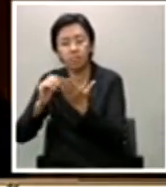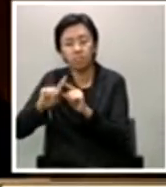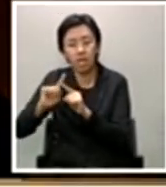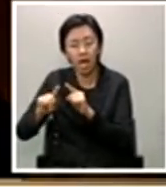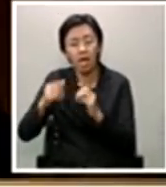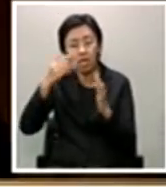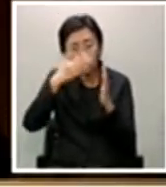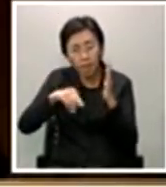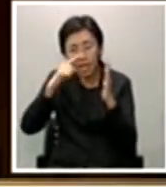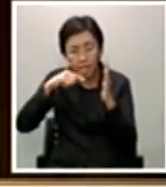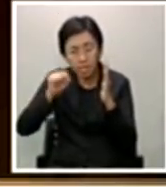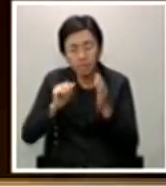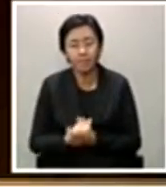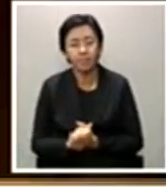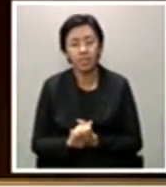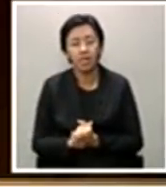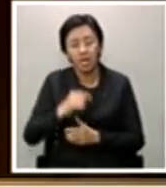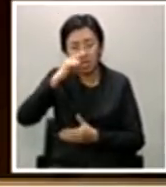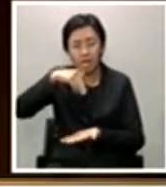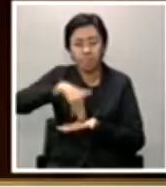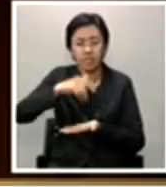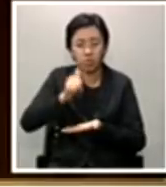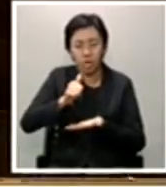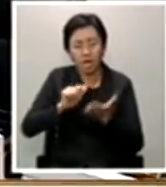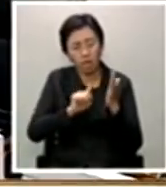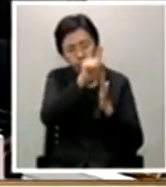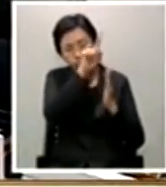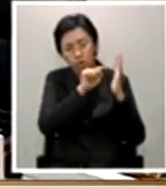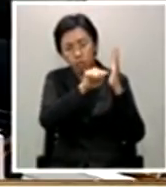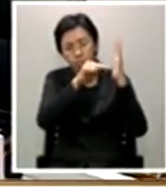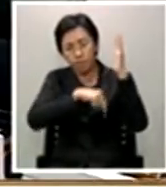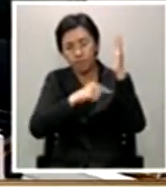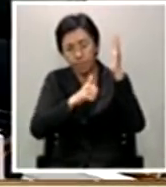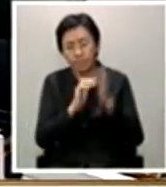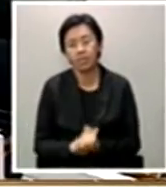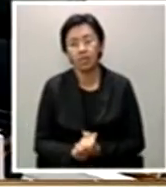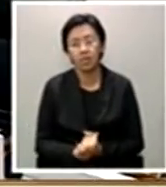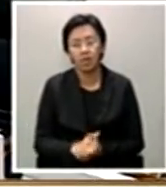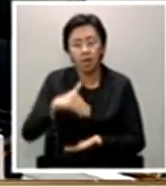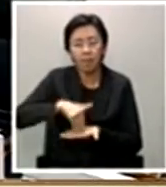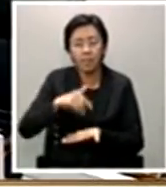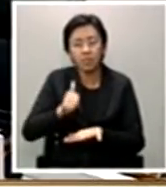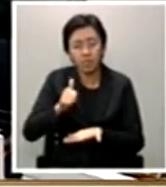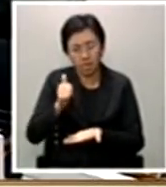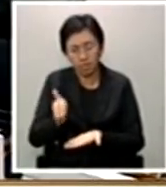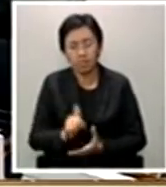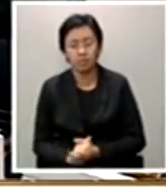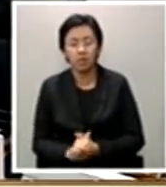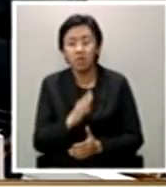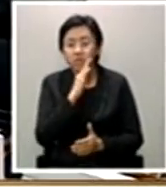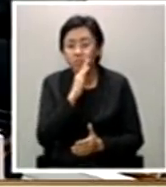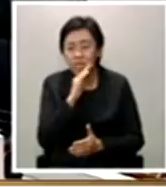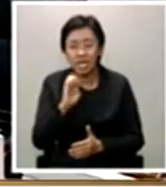ทยไหมฉะนั้นโดยประเทศไทยแล้วมันเป็นศูนย์กลางที่แท้จริงถ้าการเป็นศูนย์กลางได้มันก็ไม่มีประโยชน์ถ้าคุณ